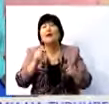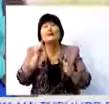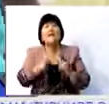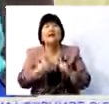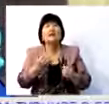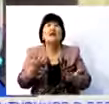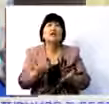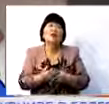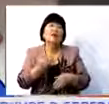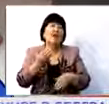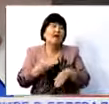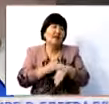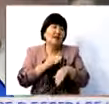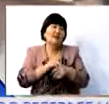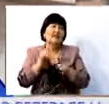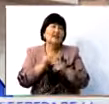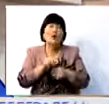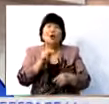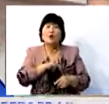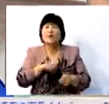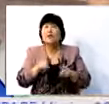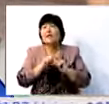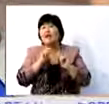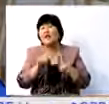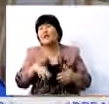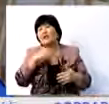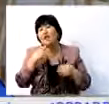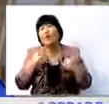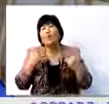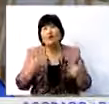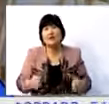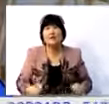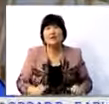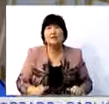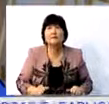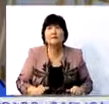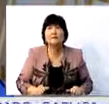каждого найдется ласковое слово. По труду – награда и уважение.